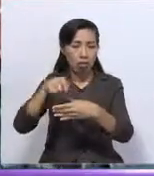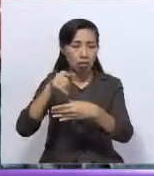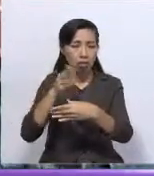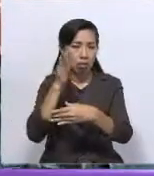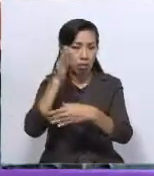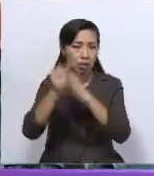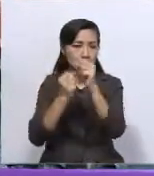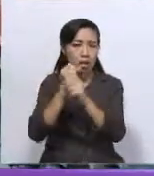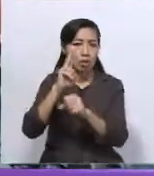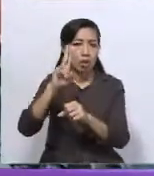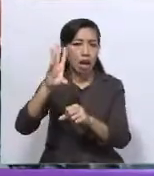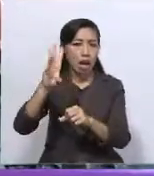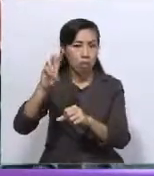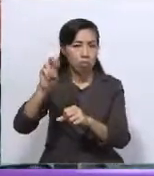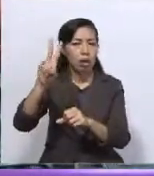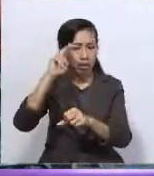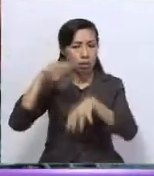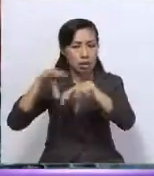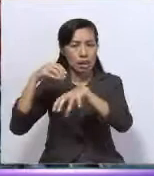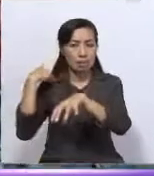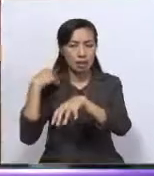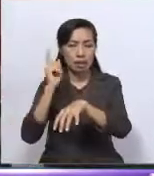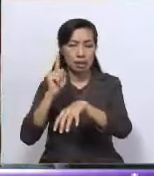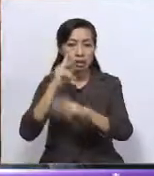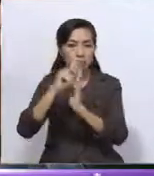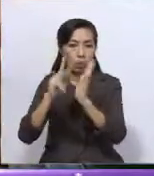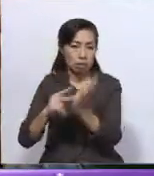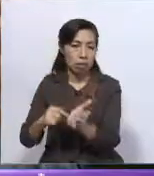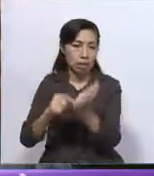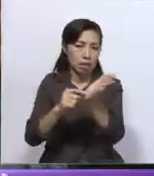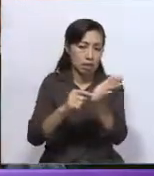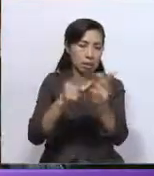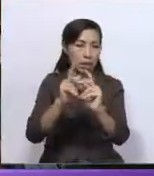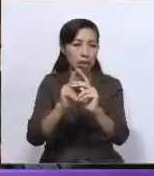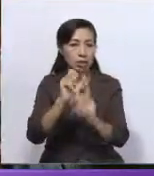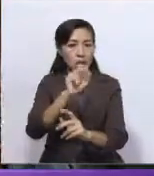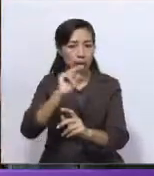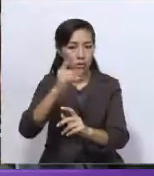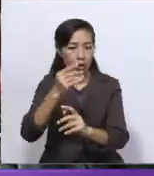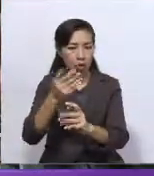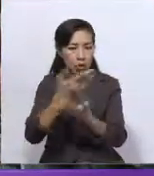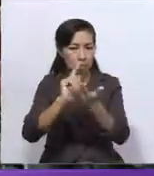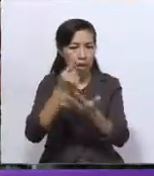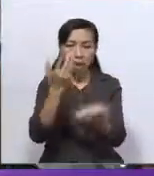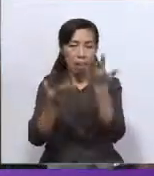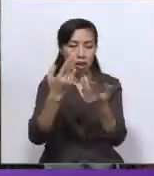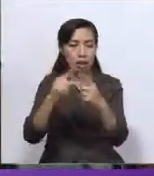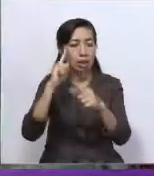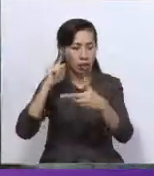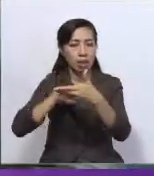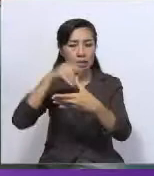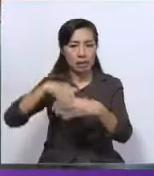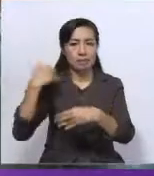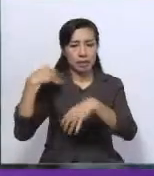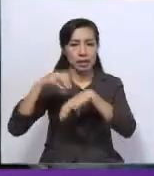ปี2562แม้จะมีการยื่นตีความกฎหมายลูกก็ตามส่วนที่พรรคการเมืองตอบรับเข้ารับฟังในวันนี้นะ